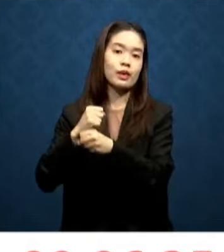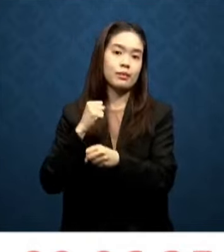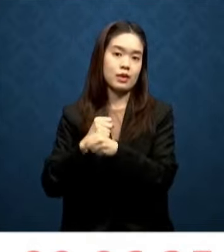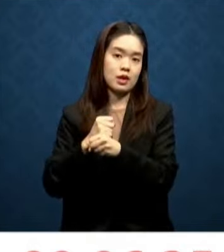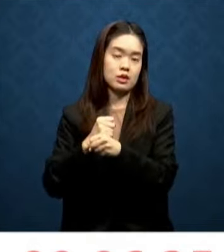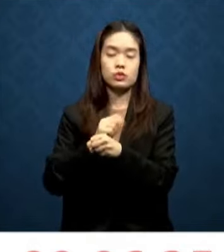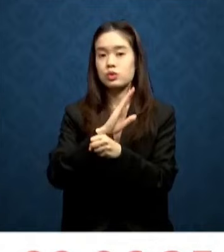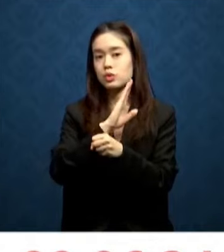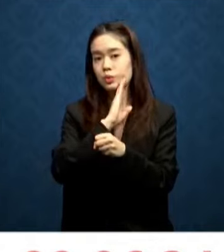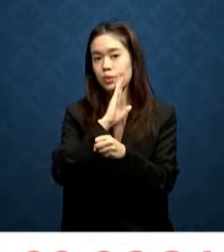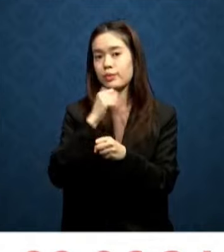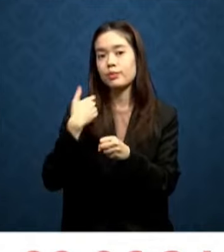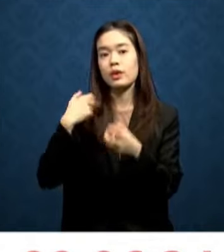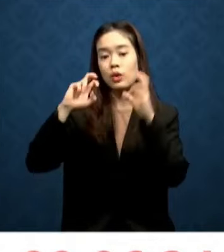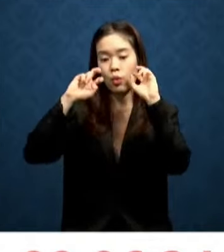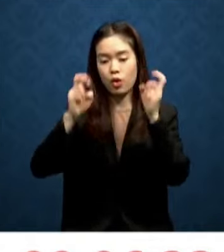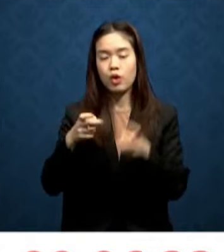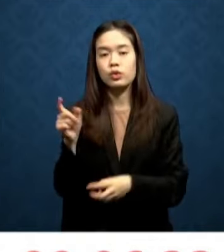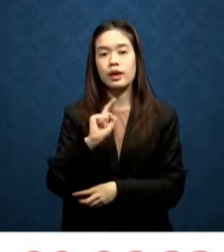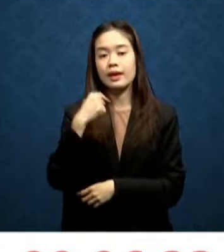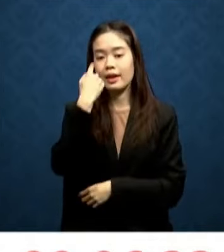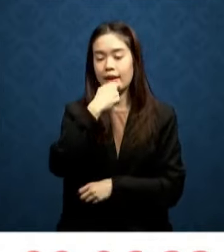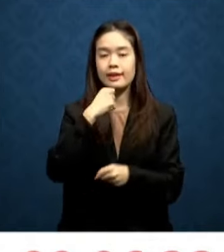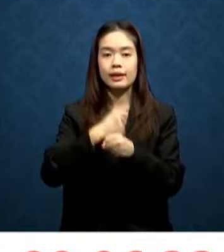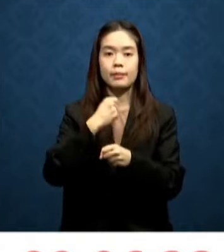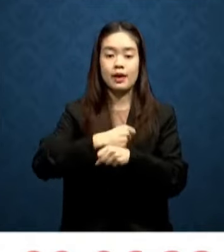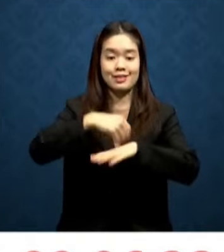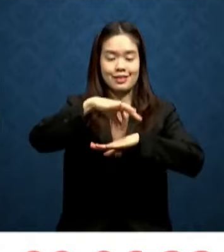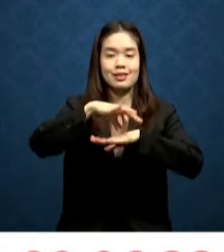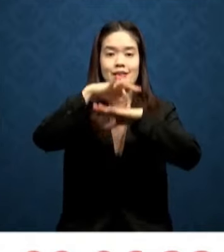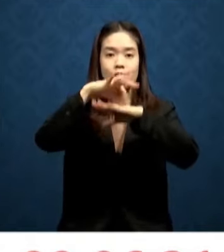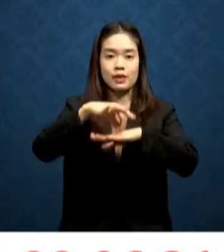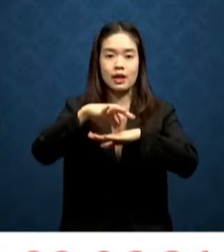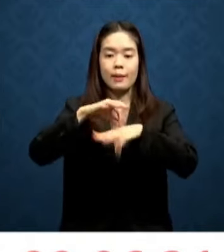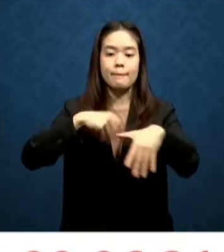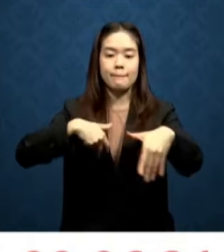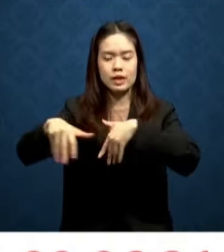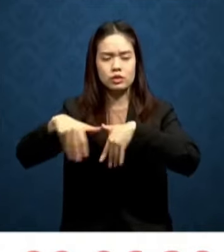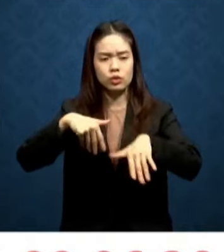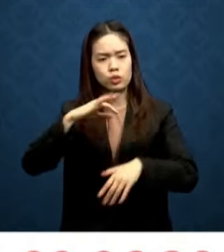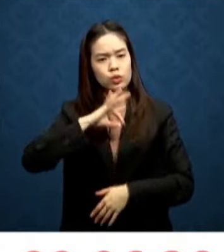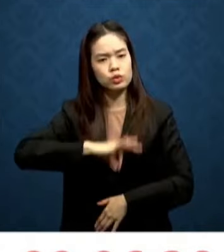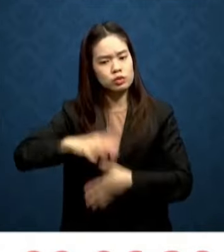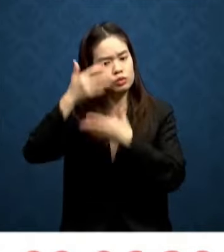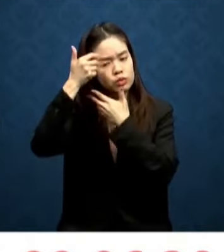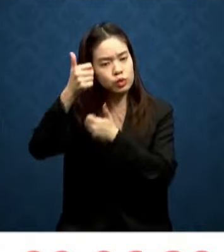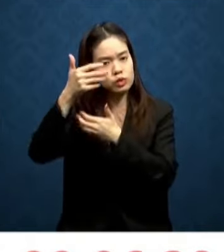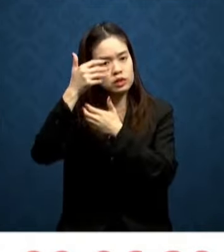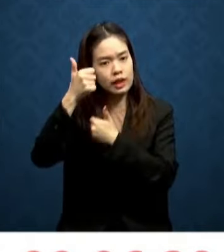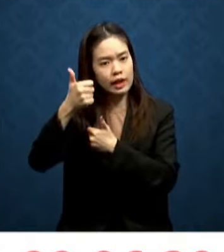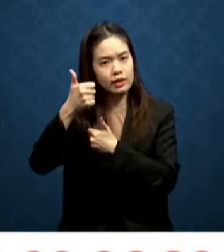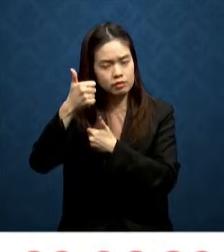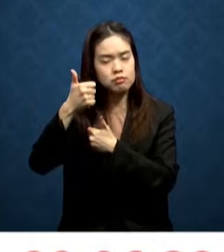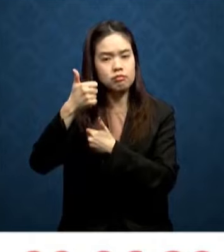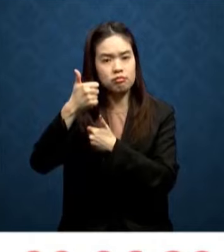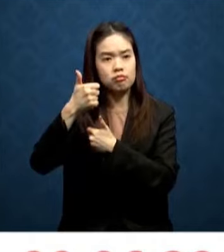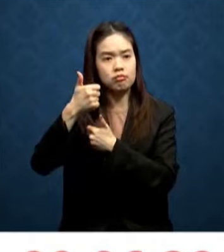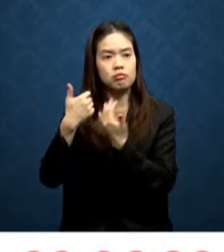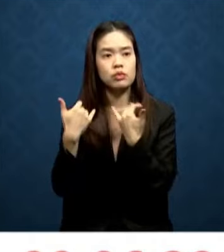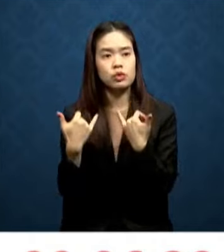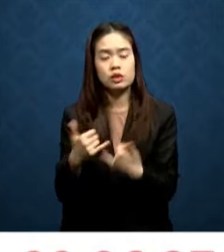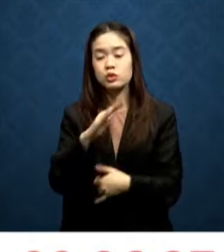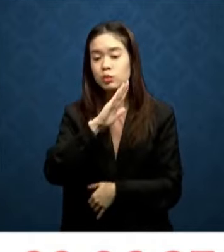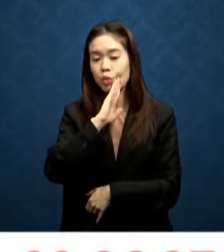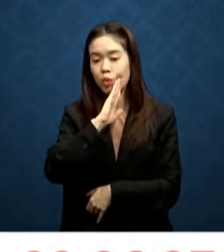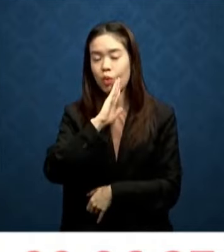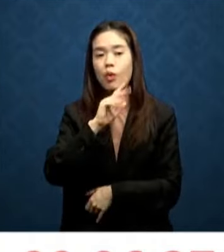รื่องของผู้ที่ดำรงตำแหน่งในองค์กรอิสระที่ประชาชนให้ความสนใจและเคลือบแคลงสงสัยนะครับถ้าวุฒิสภาเราไม่หยิบยก